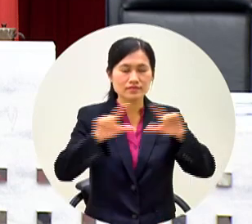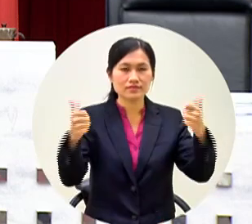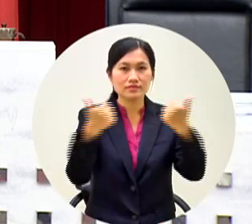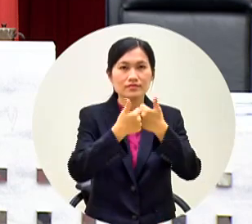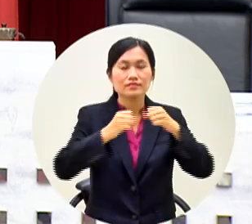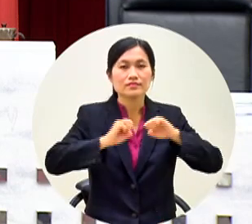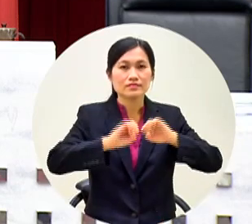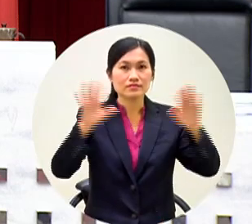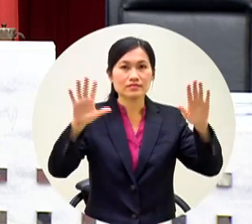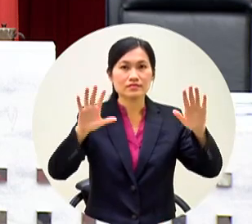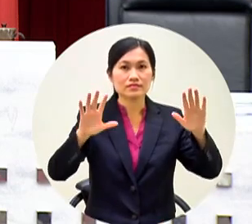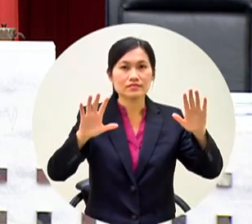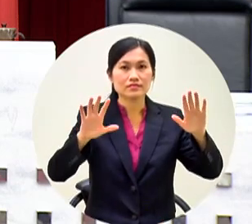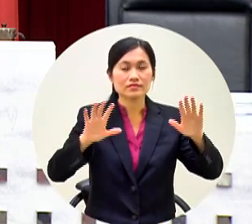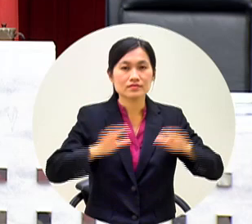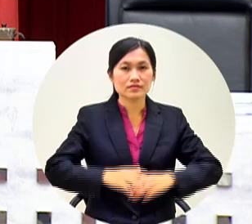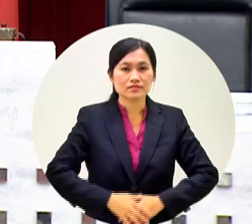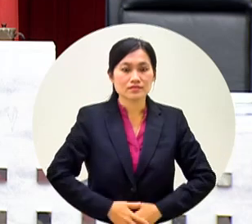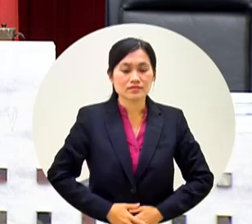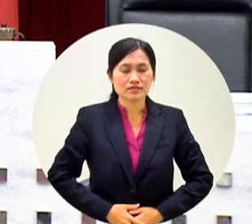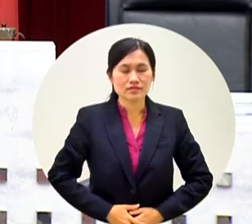哈。